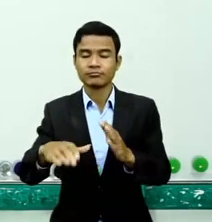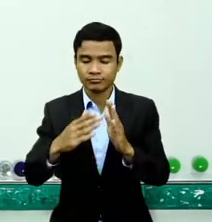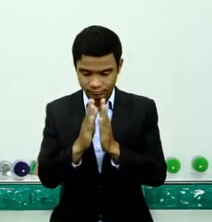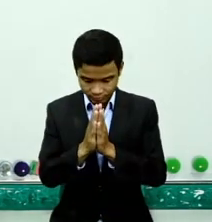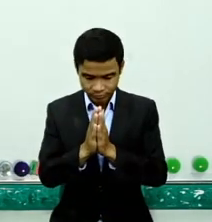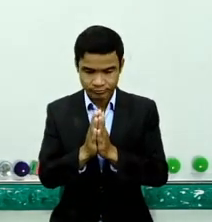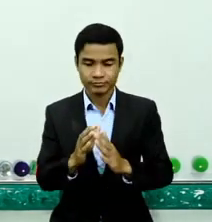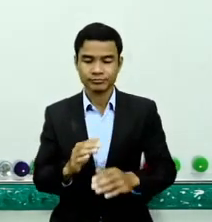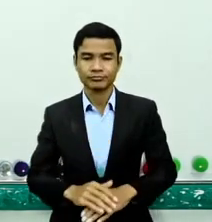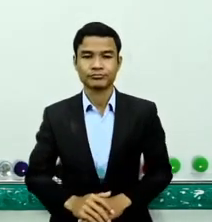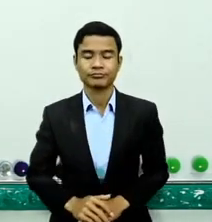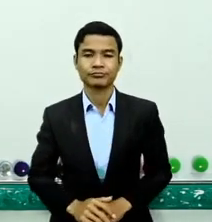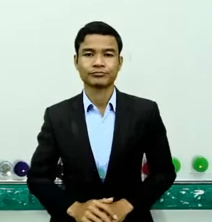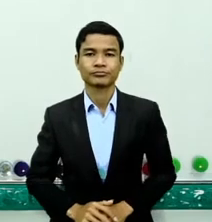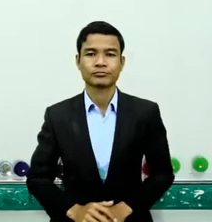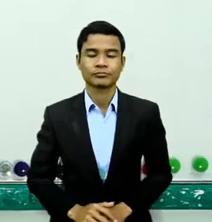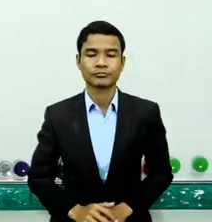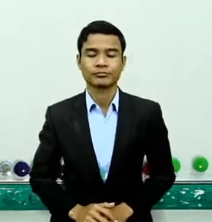con chà